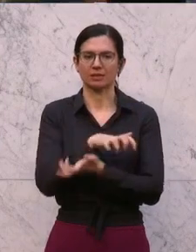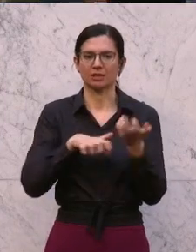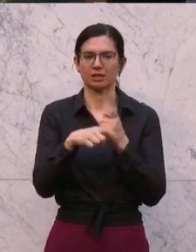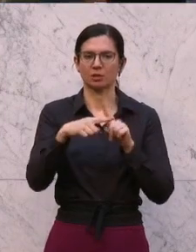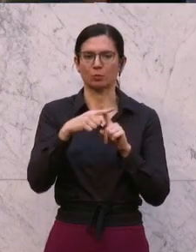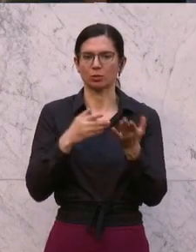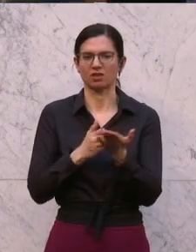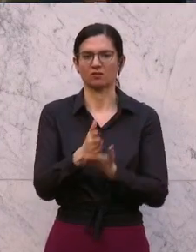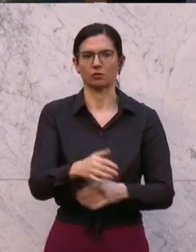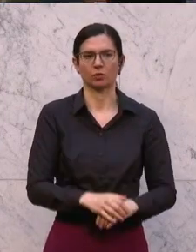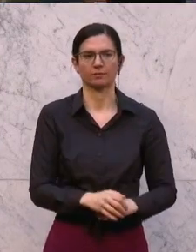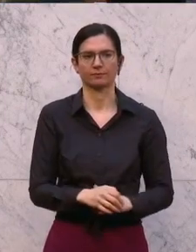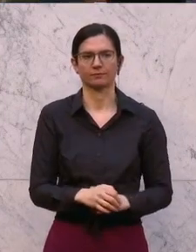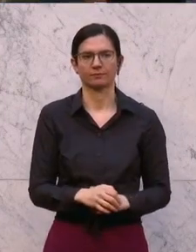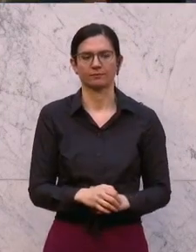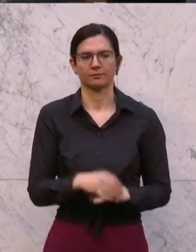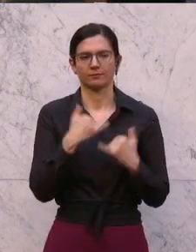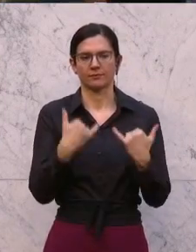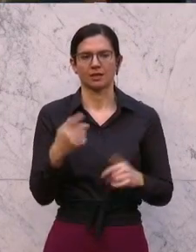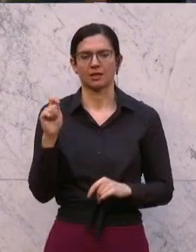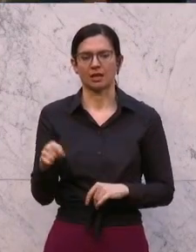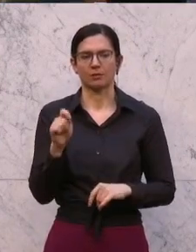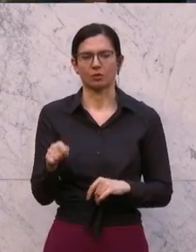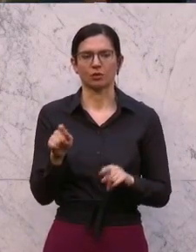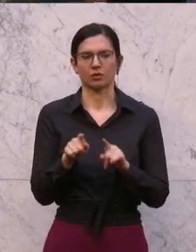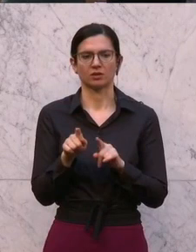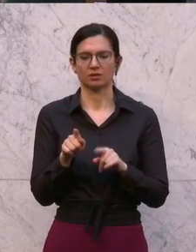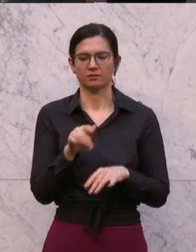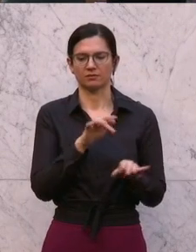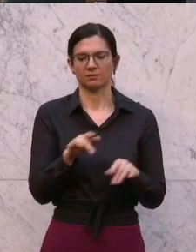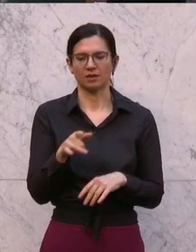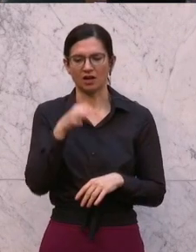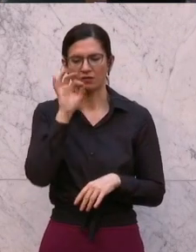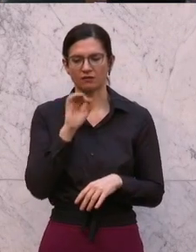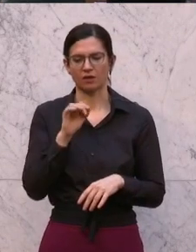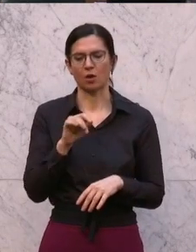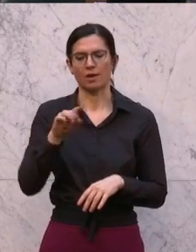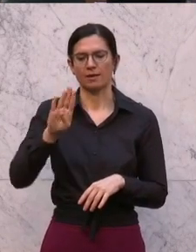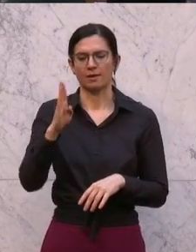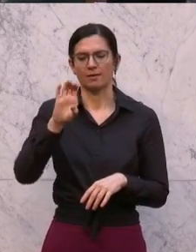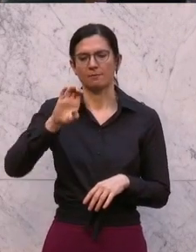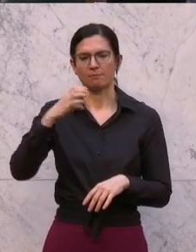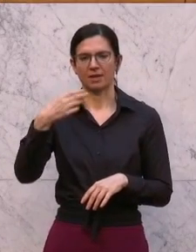Die Wienerin Ruth Becher ist die nächste, sie ist Wohnbausprecherin der SPÖ.